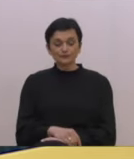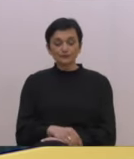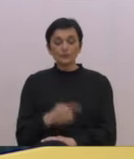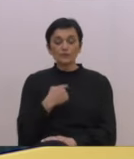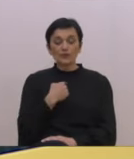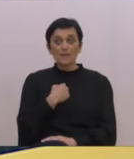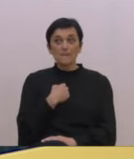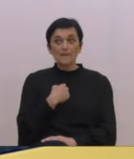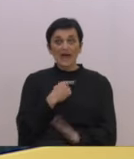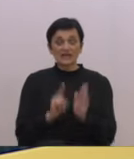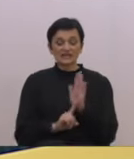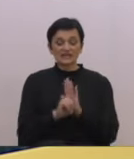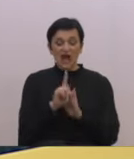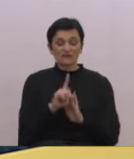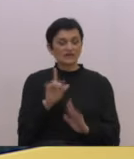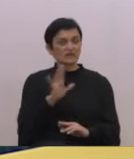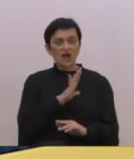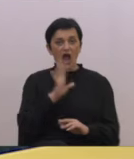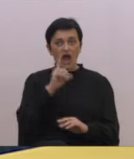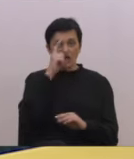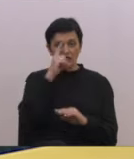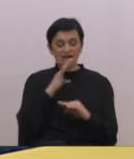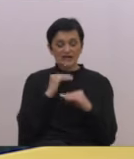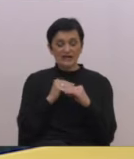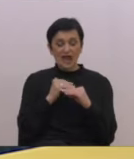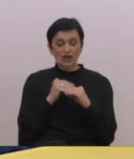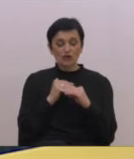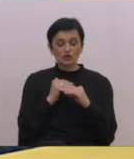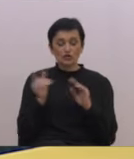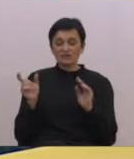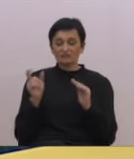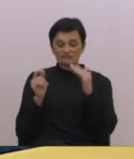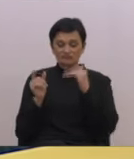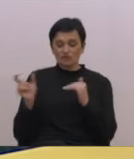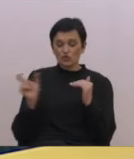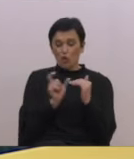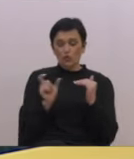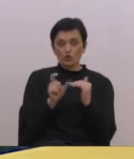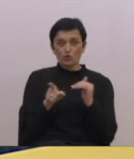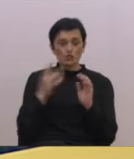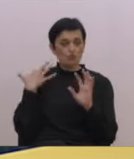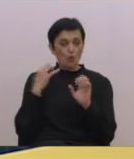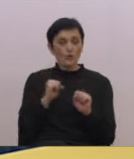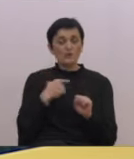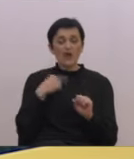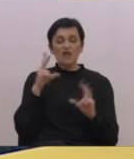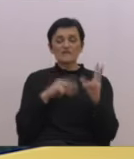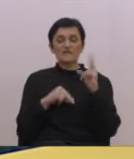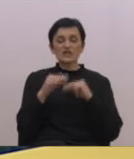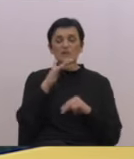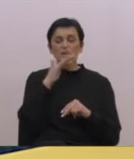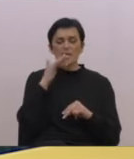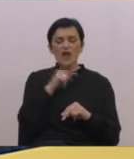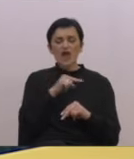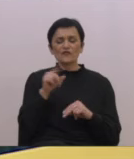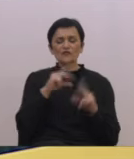მე თავიდანვე არ ვიყავი გენდერული კვოტების მომხრე და ვთვლიდი, რომ ბევრ რაღაცაში ვთვლიდი,